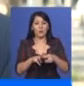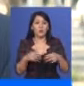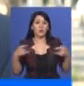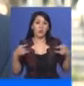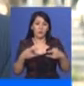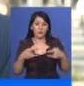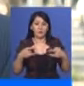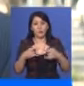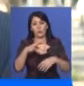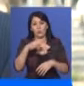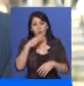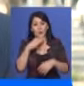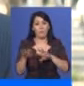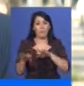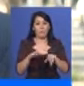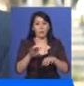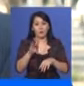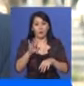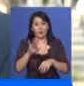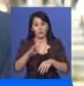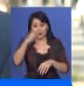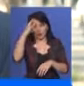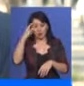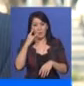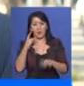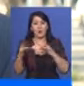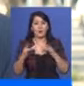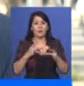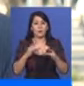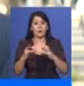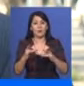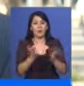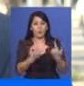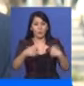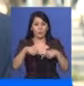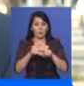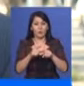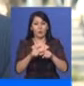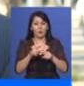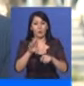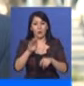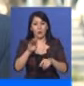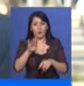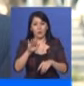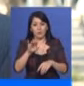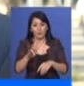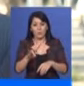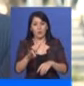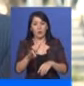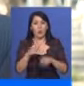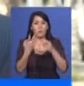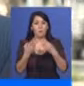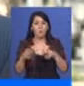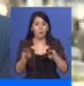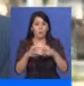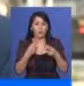эфирде көптеген іс-шаралар болады. Сәбит Мұқанов атындағы Қазақ саз драма театрының ұйымдастыруымен Абай жаны деген музыкалық